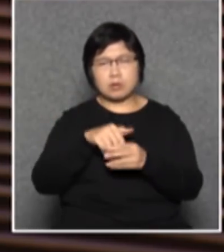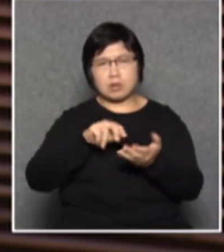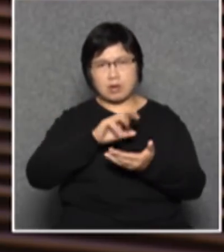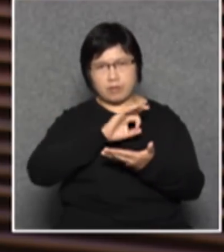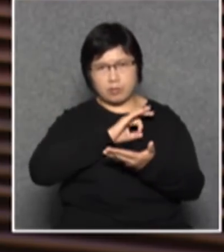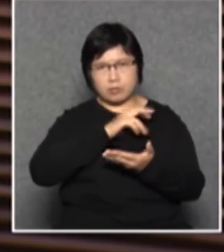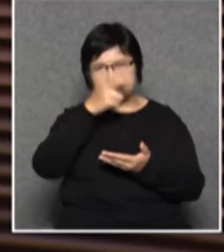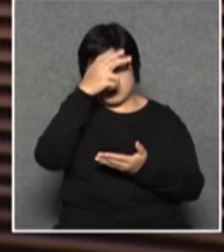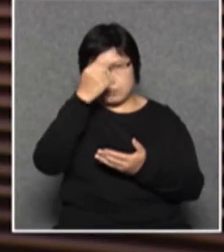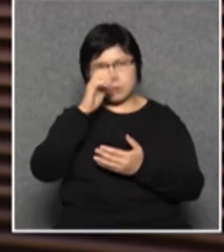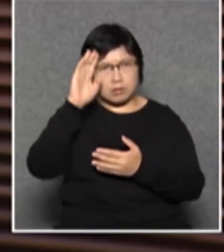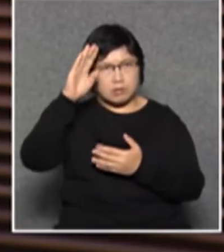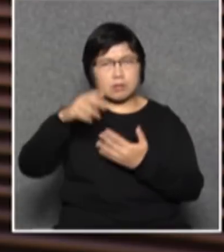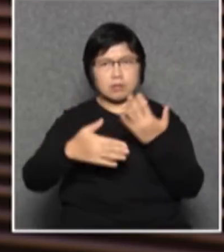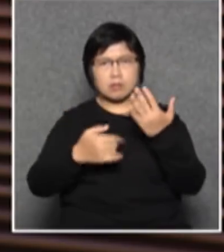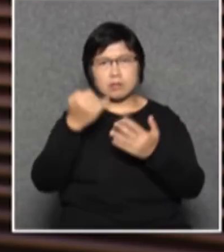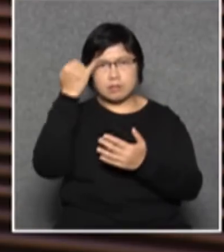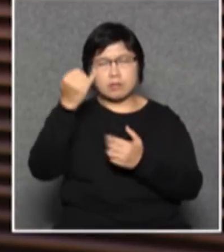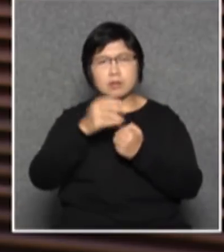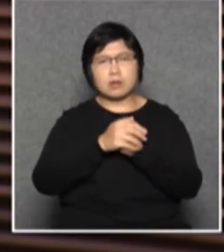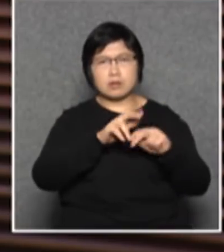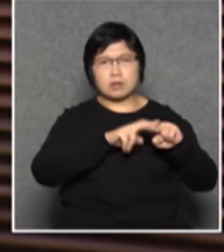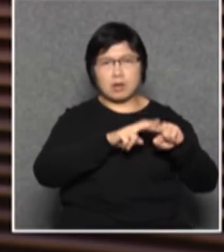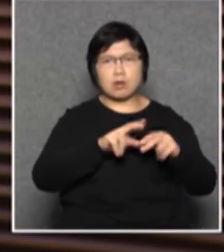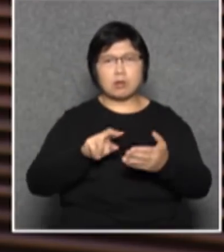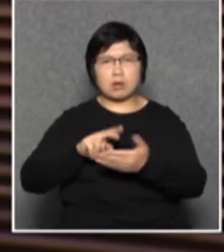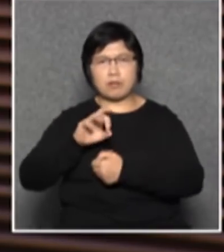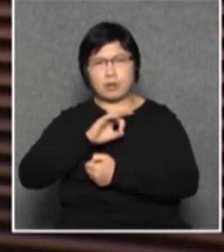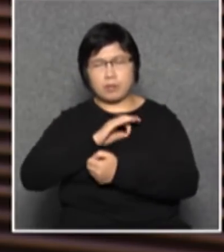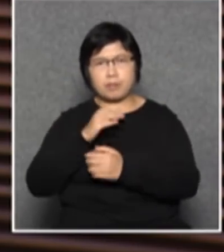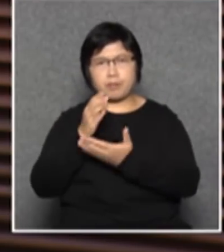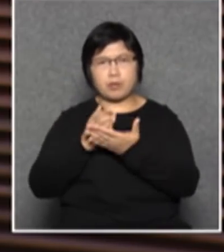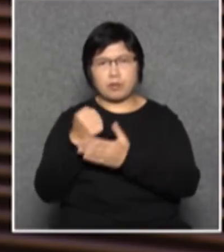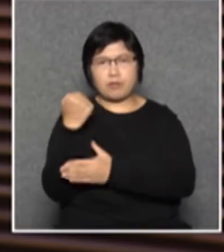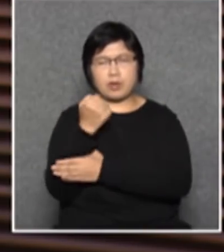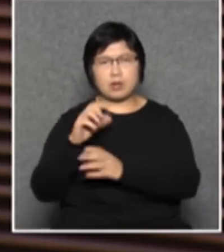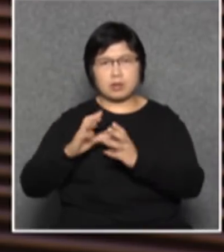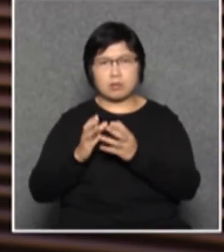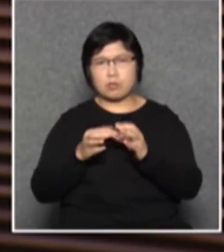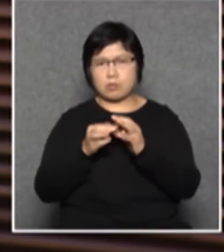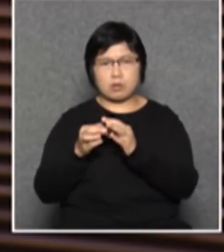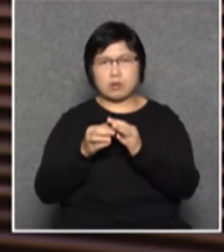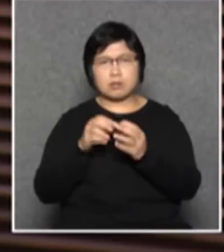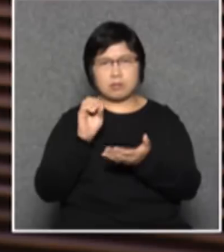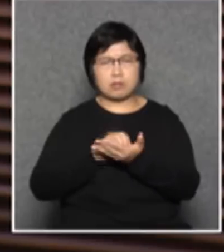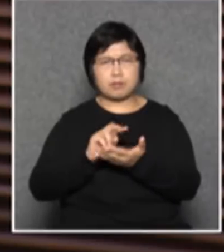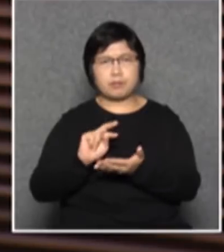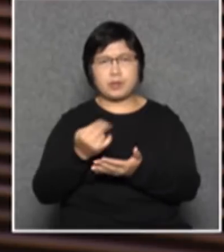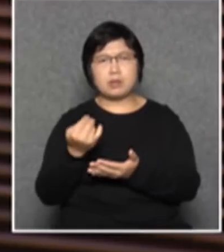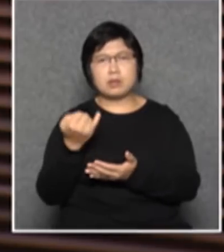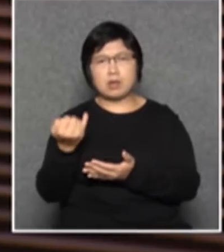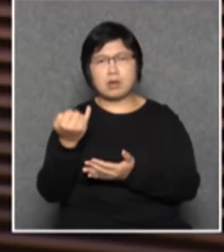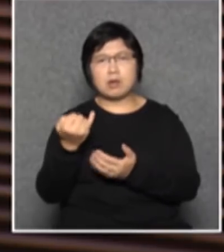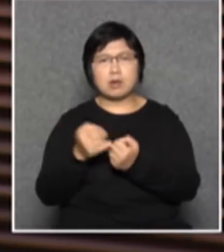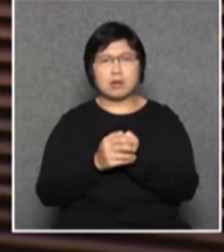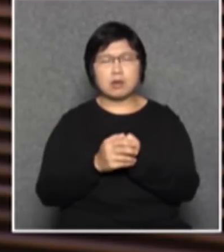遙遙無期，中央和立法會特別是部分反對派的議員的關係一定會變得更差，